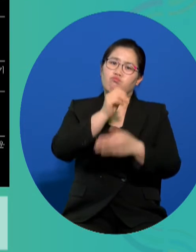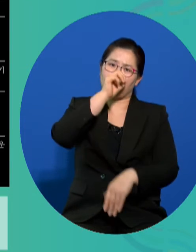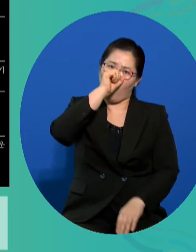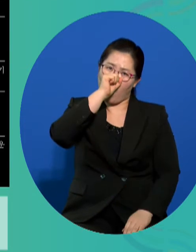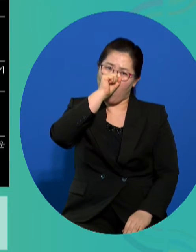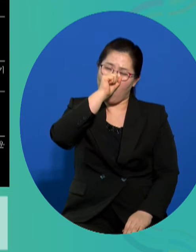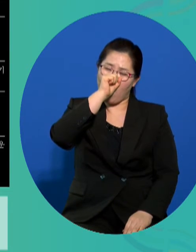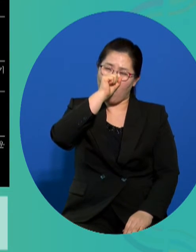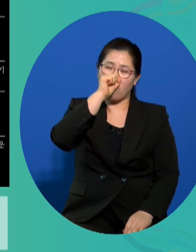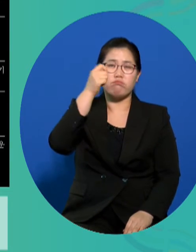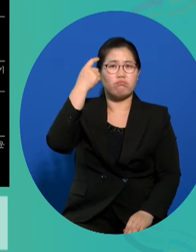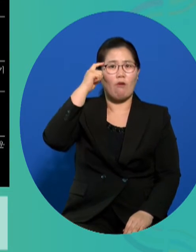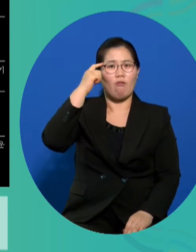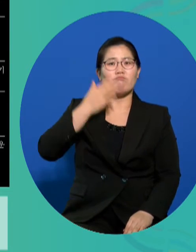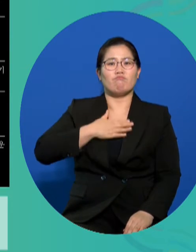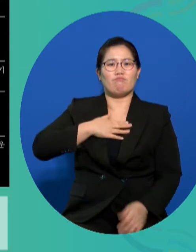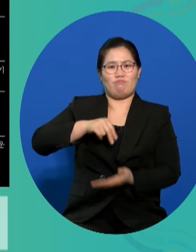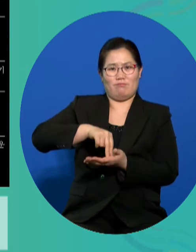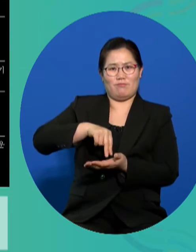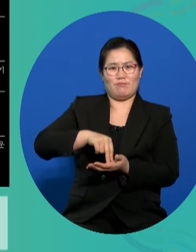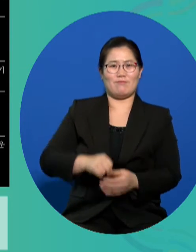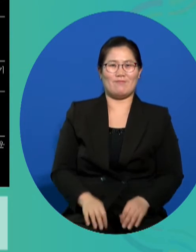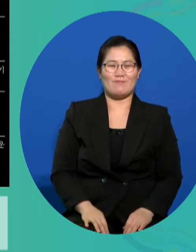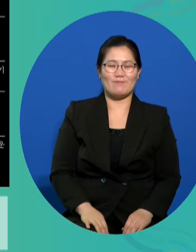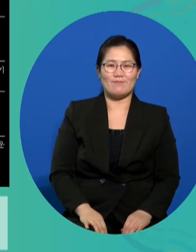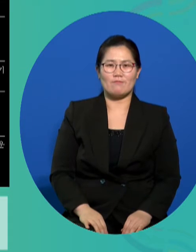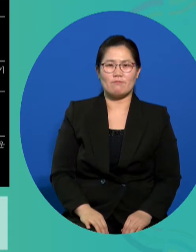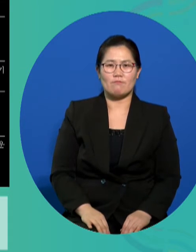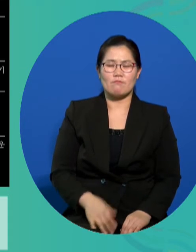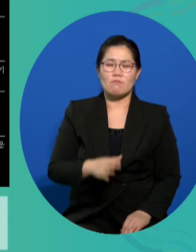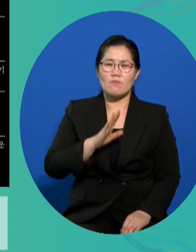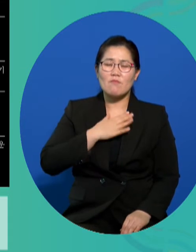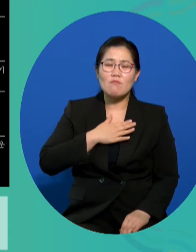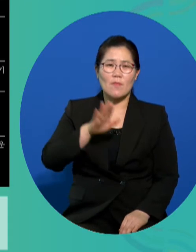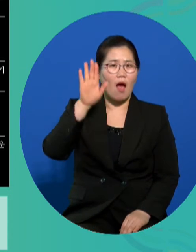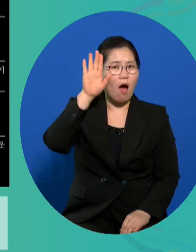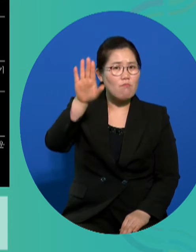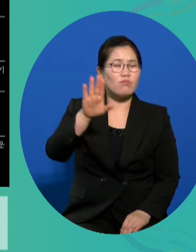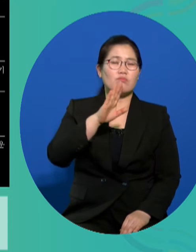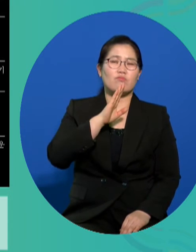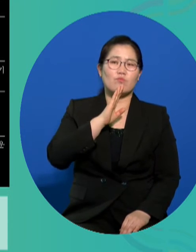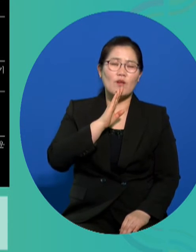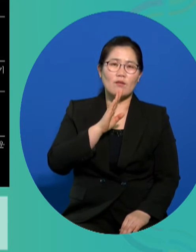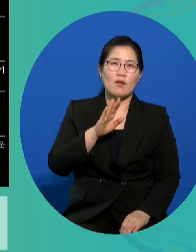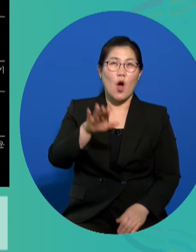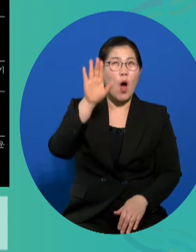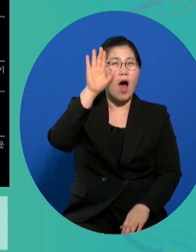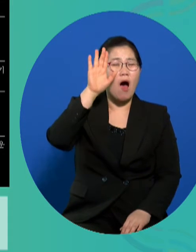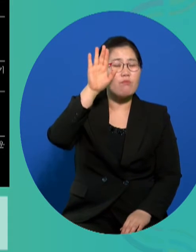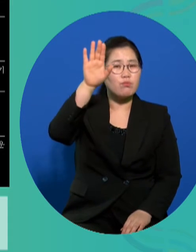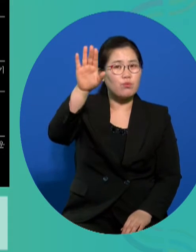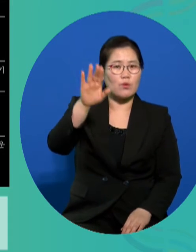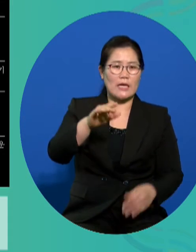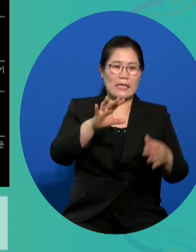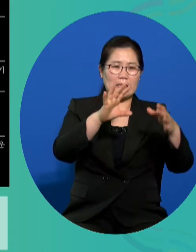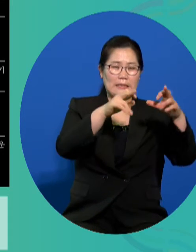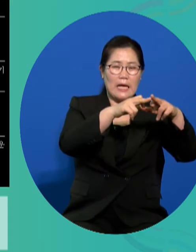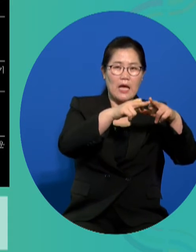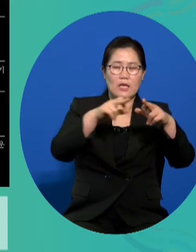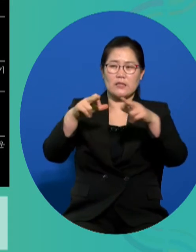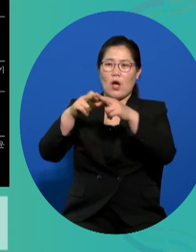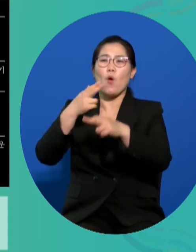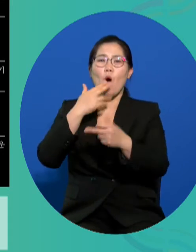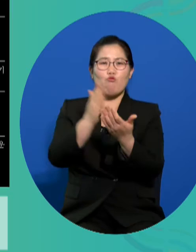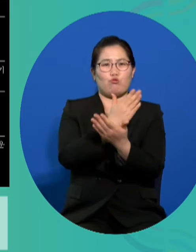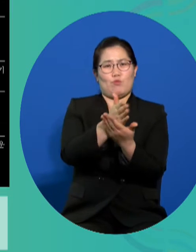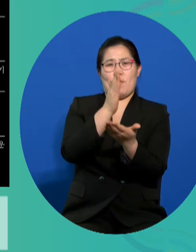스포츠화 돼야 된다고 저는 생각을 하고요. 진심으로 그게 이제 우리가 추구해야 될 미래의 어떤 유산 가치가